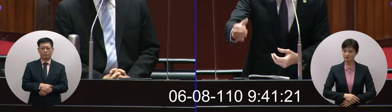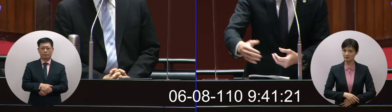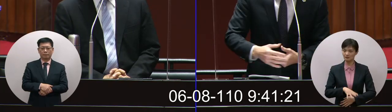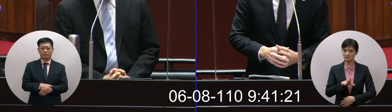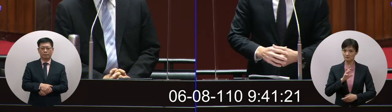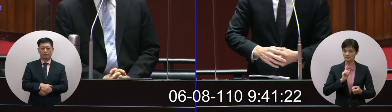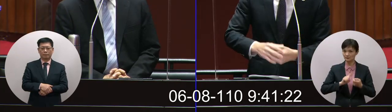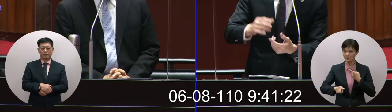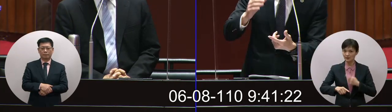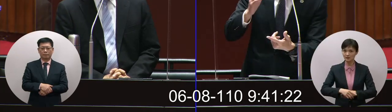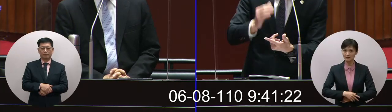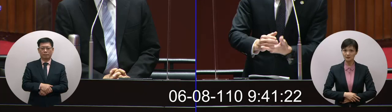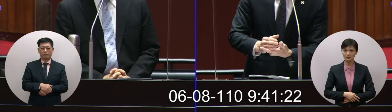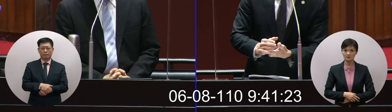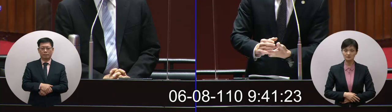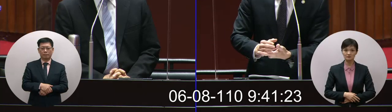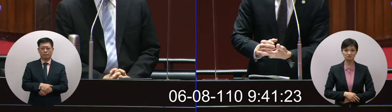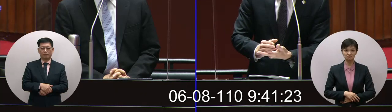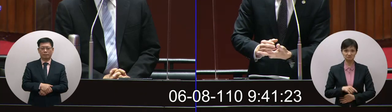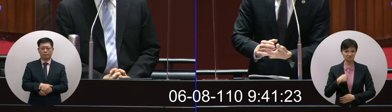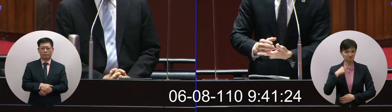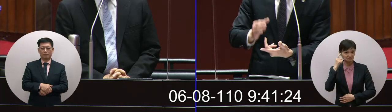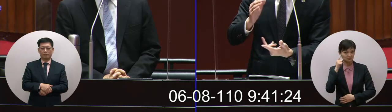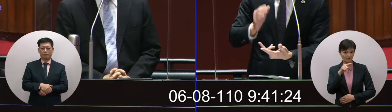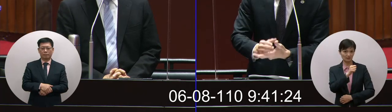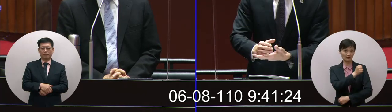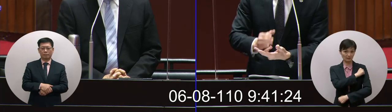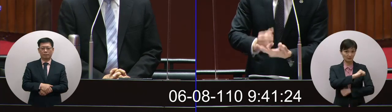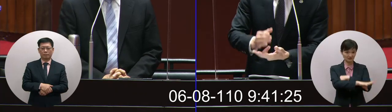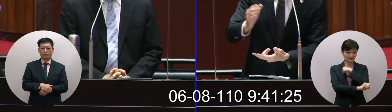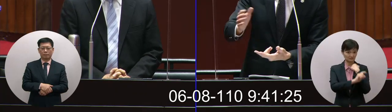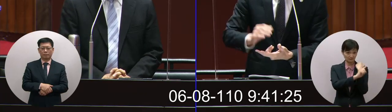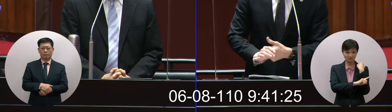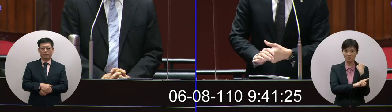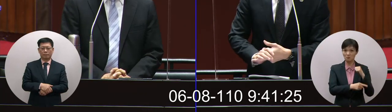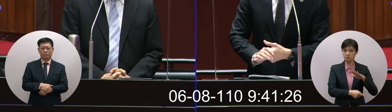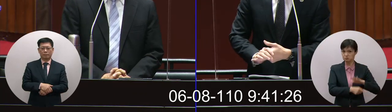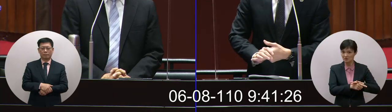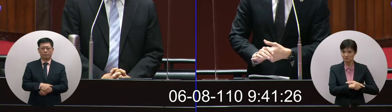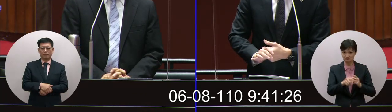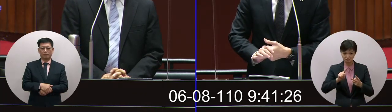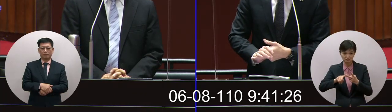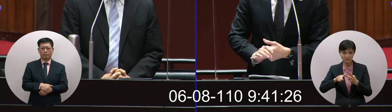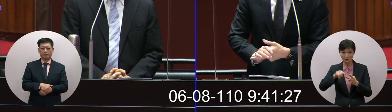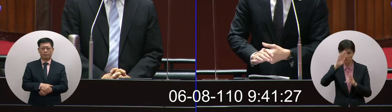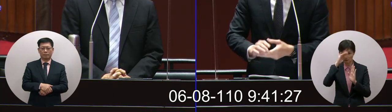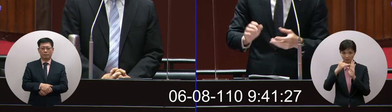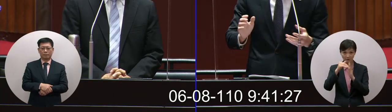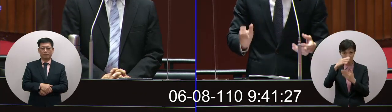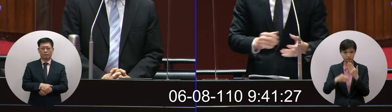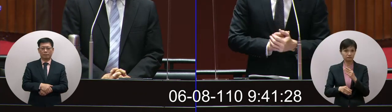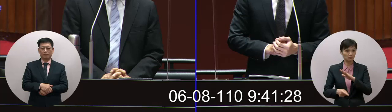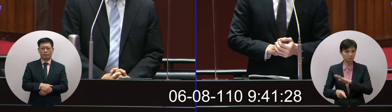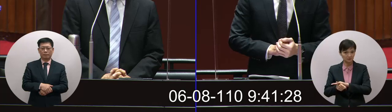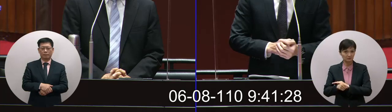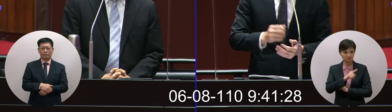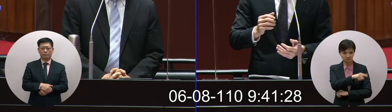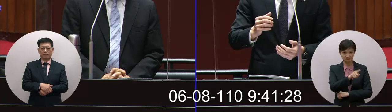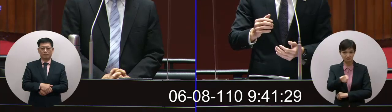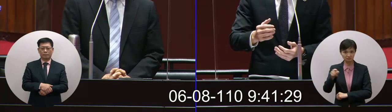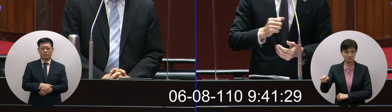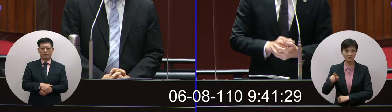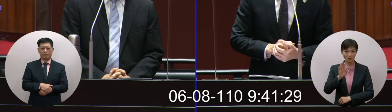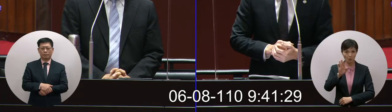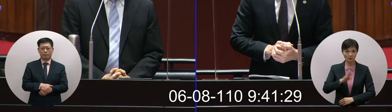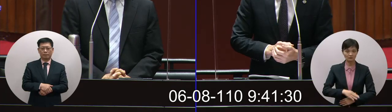以我讲，遮个吼，有的是违反劳基法，有的是吼、哦、完全违反咱的防疫的即个指引。所以讲，我是毋茫讲吼，伫